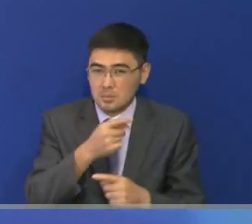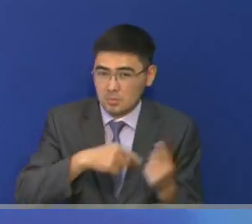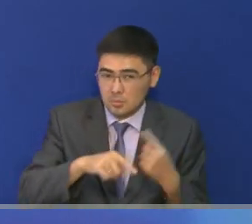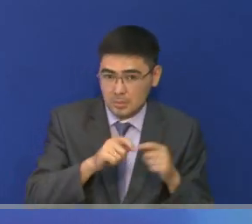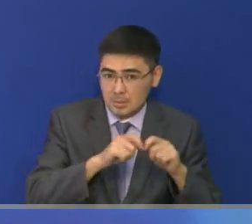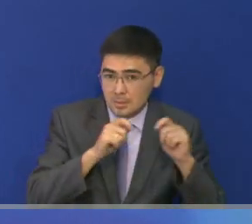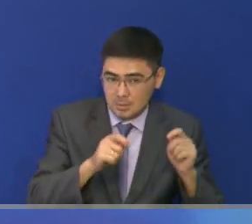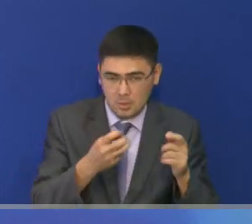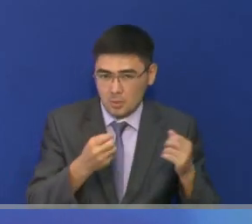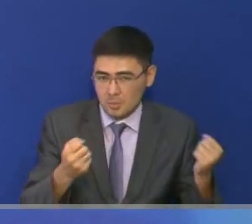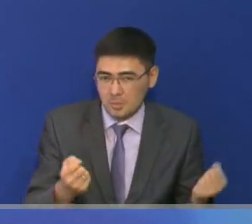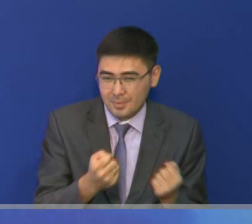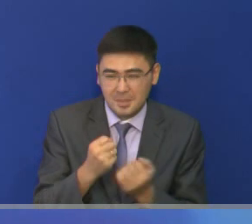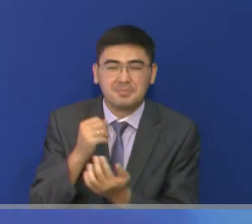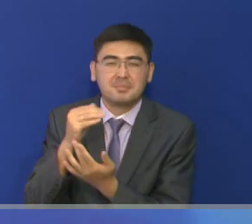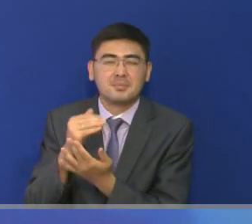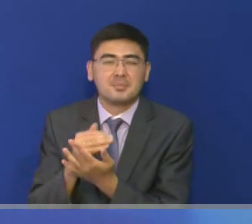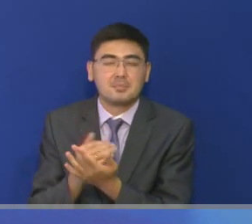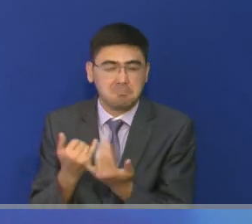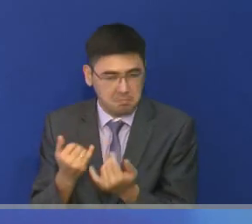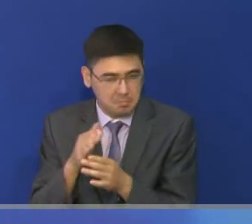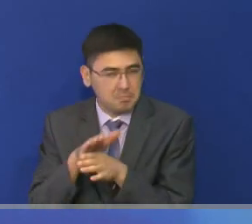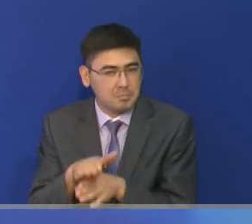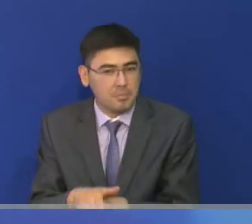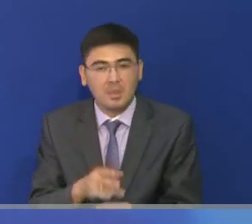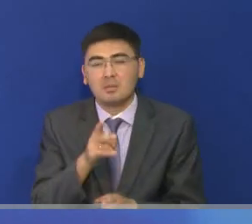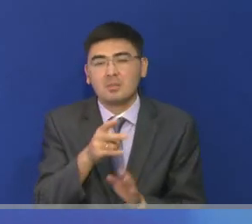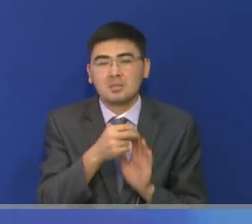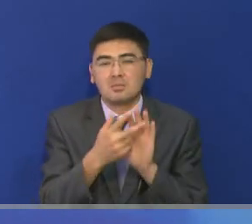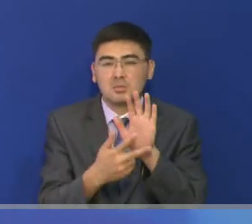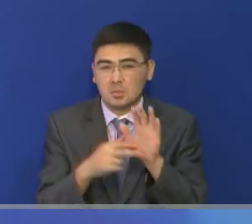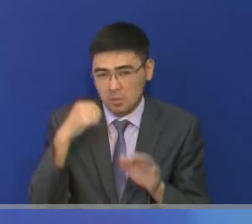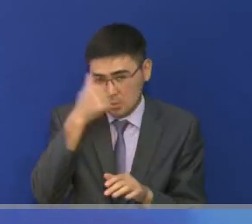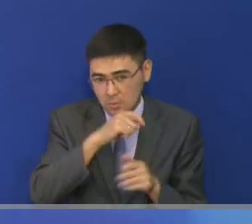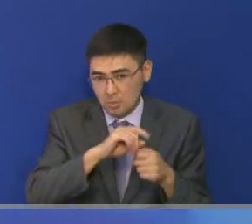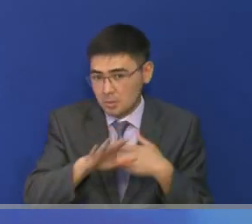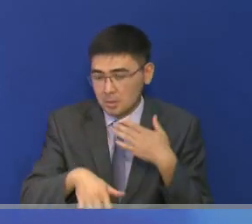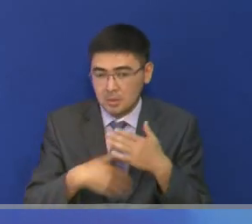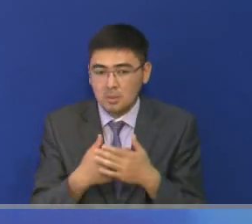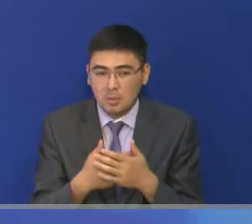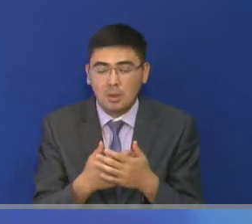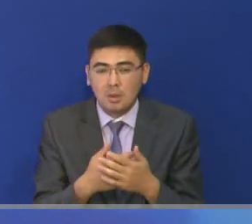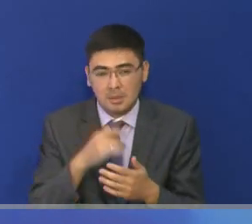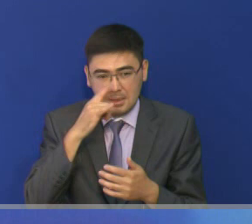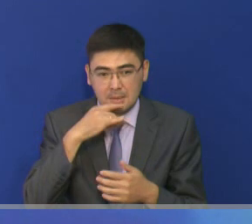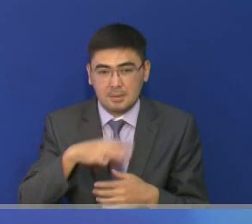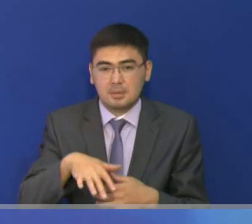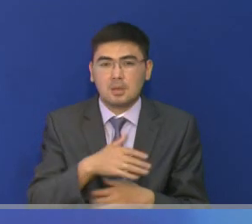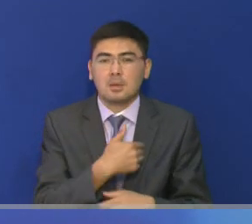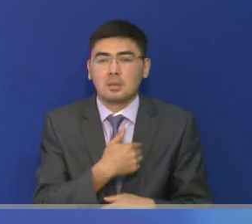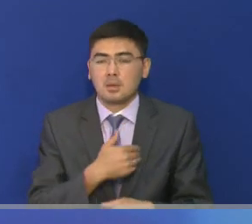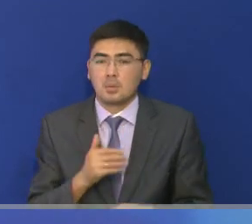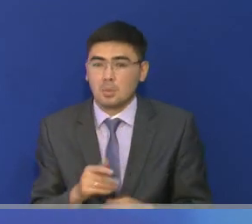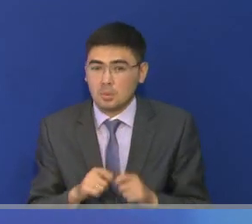қолдауға бағытталған кешенді бағдарлама жүзеге асырылуда. 2018 жылдан бастап еңбек бағдарламасы шеңберінде елімізде кәсіп ашамын